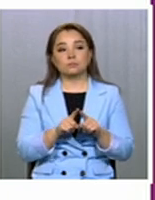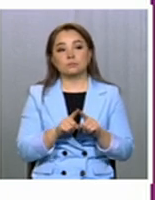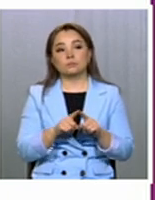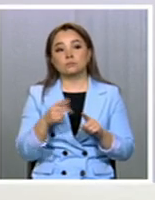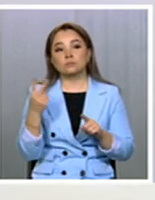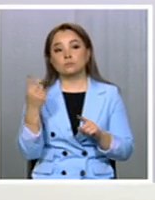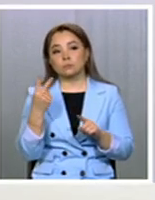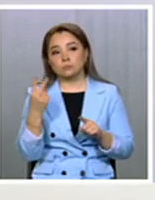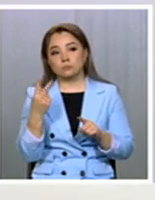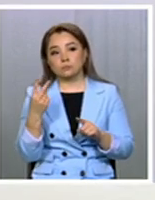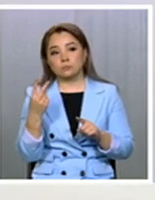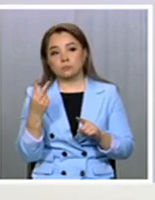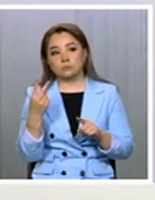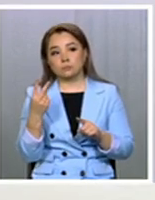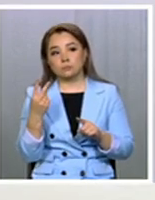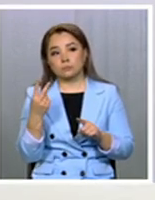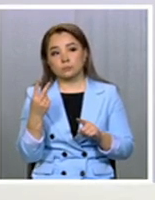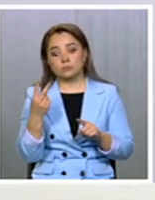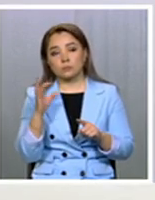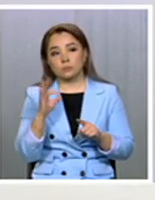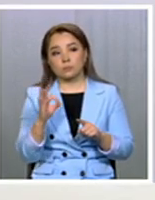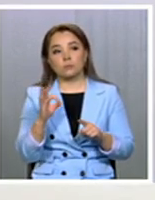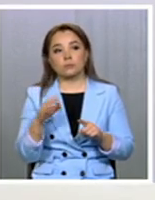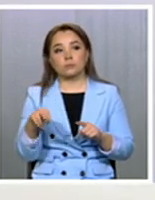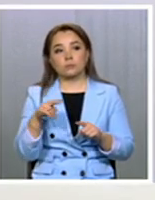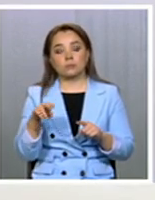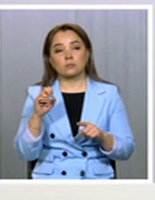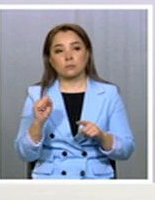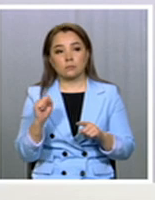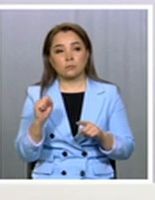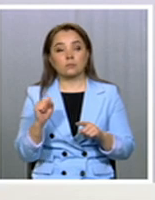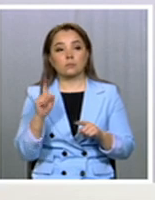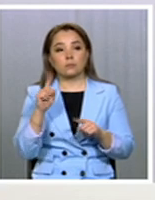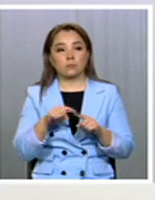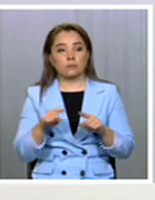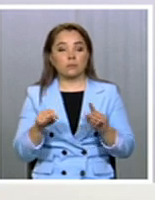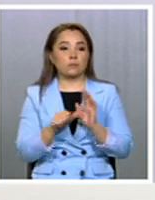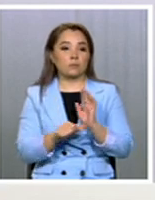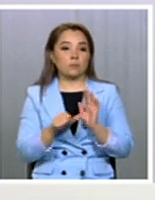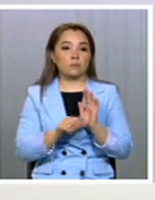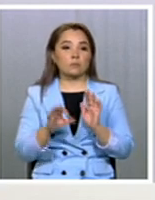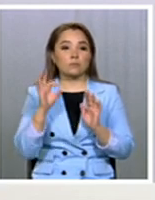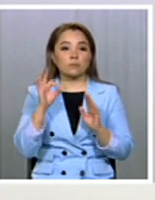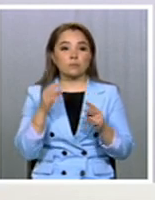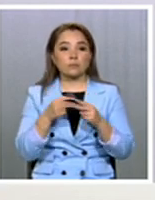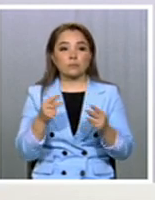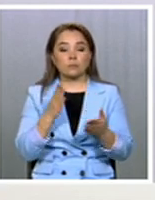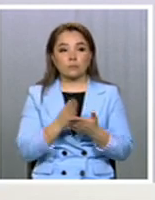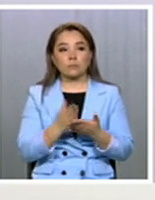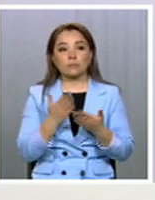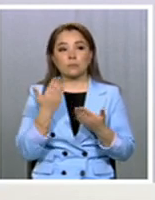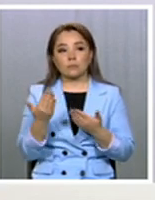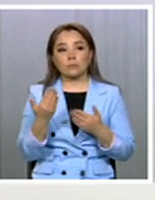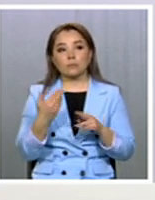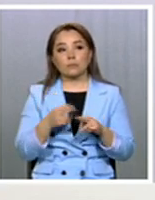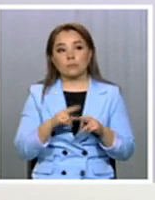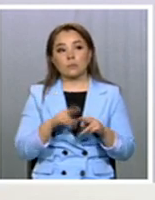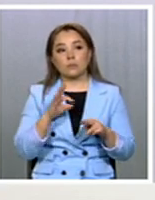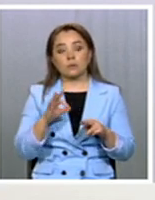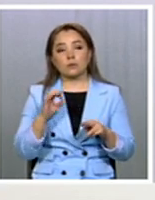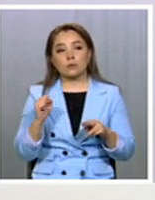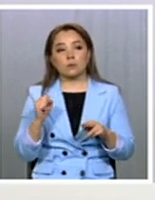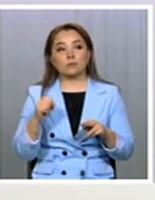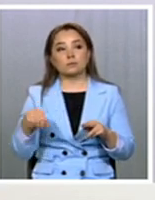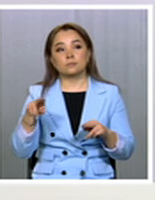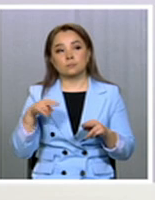екінші, яғни О, Д, А бұрышы 60 градусқа тең. Олай болса, А, О, Д